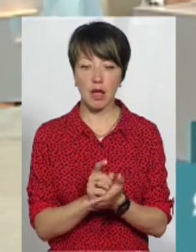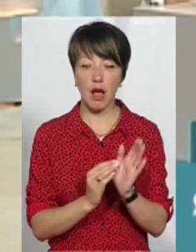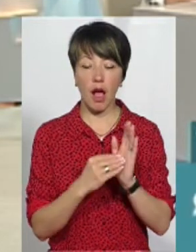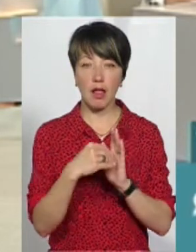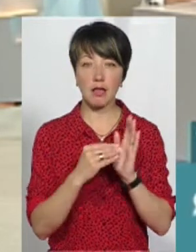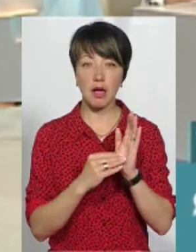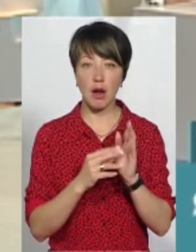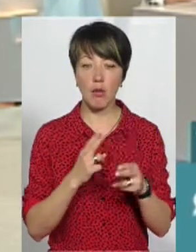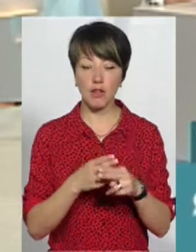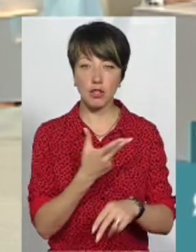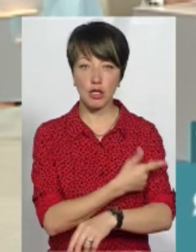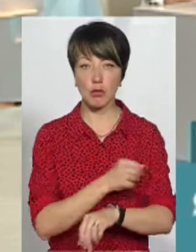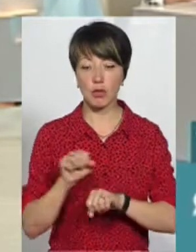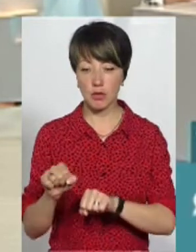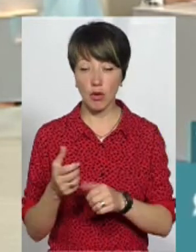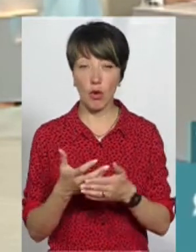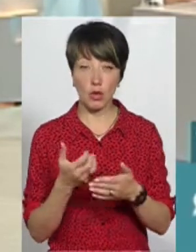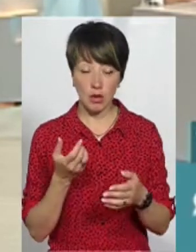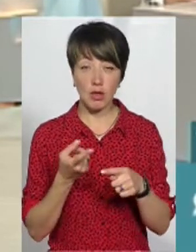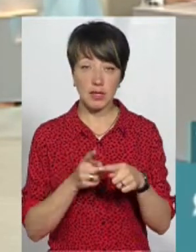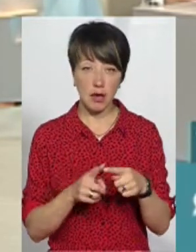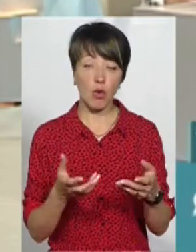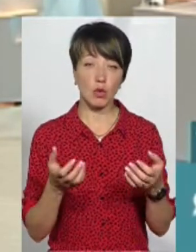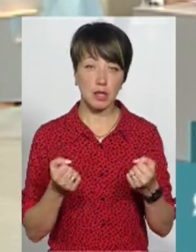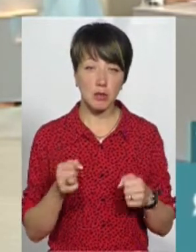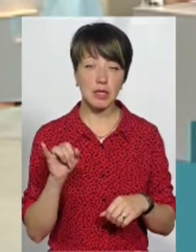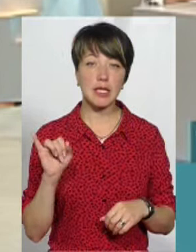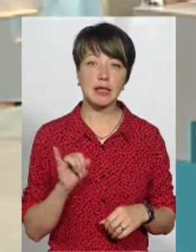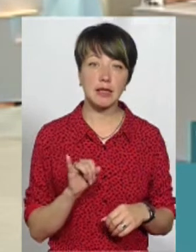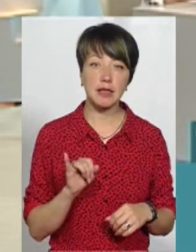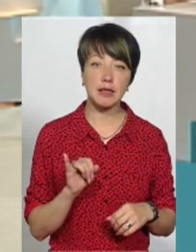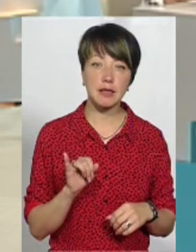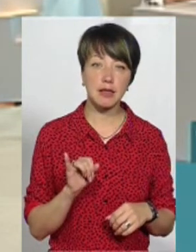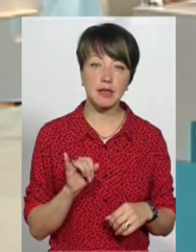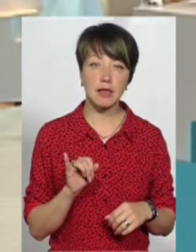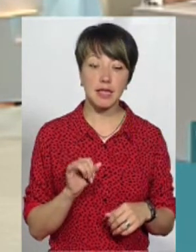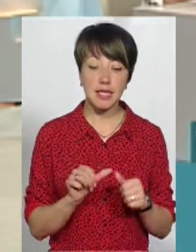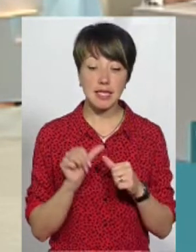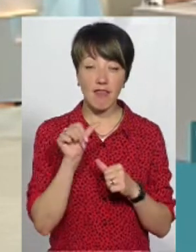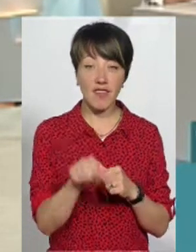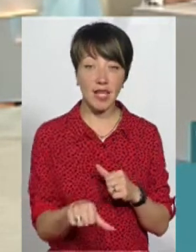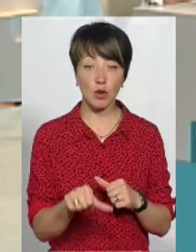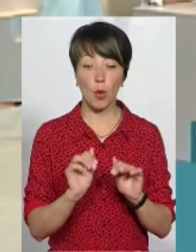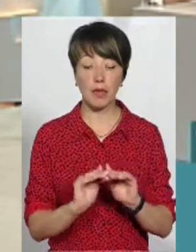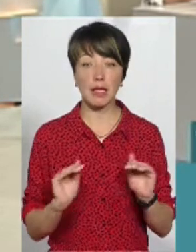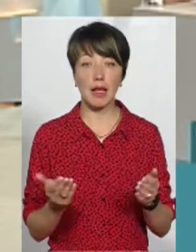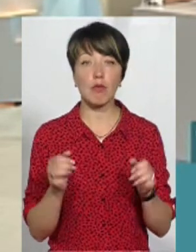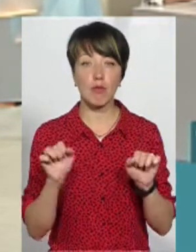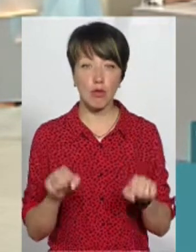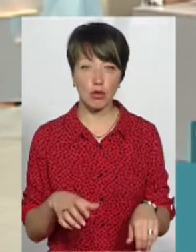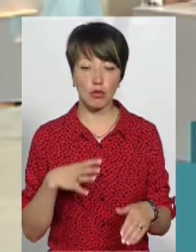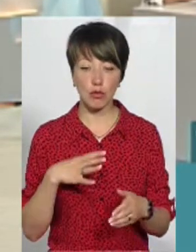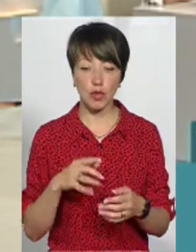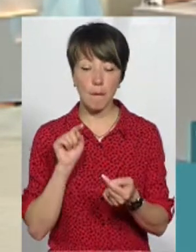календаря профілактичних щеплень отримати це щеплення. І за винятком тих дітей, яким може